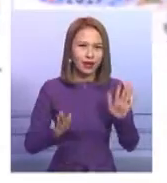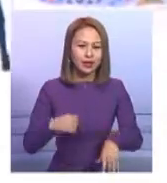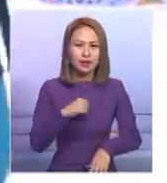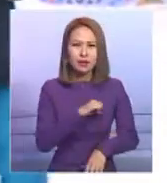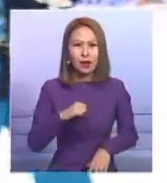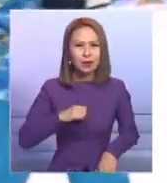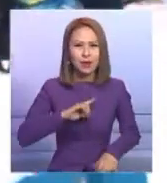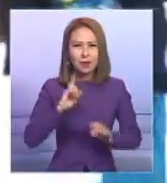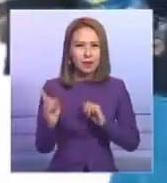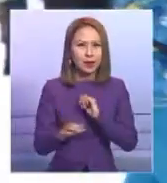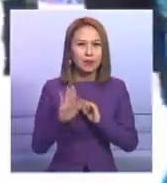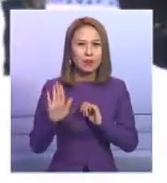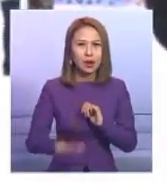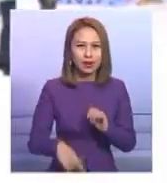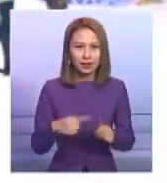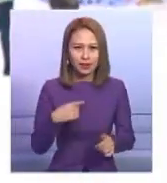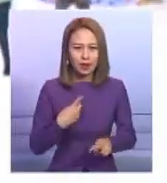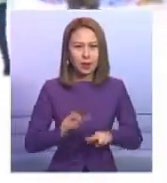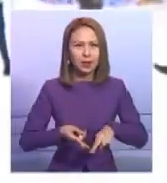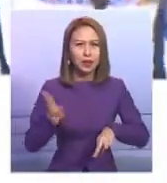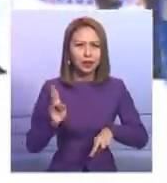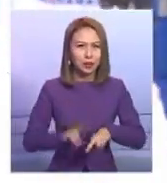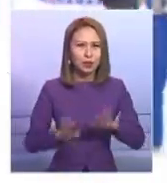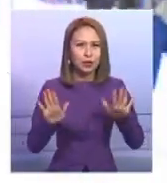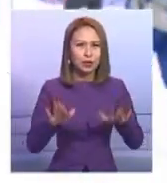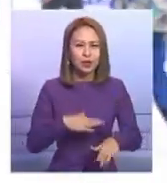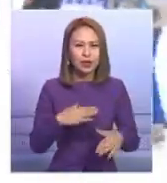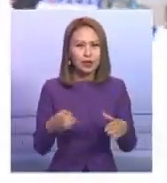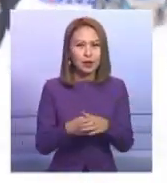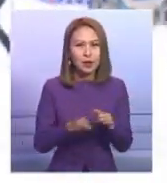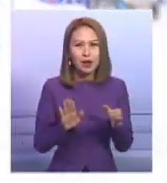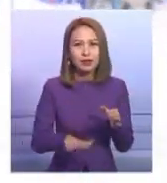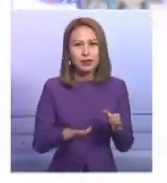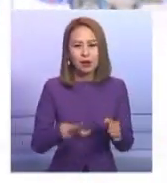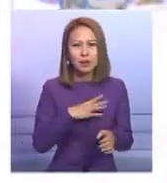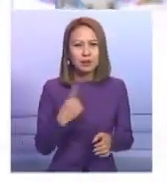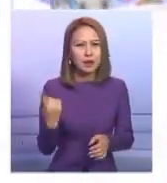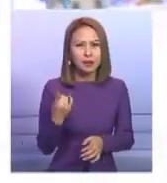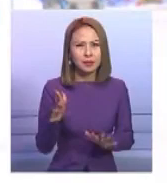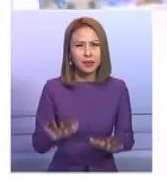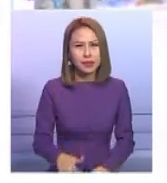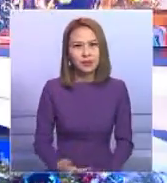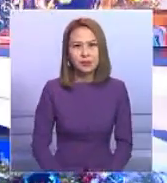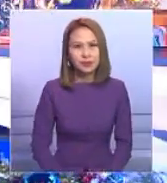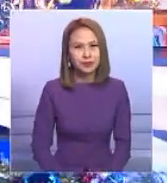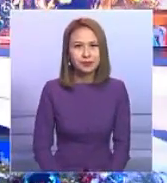ең кішкентайы мен екенмін. Сондықтан кіші топтың қатарында 1-ші шақырымды жүріп өттім.